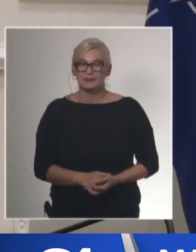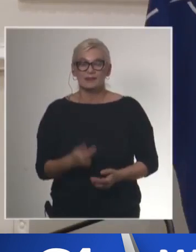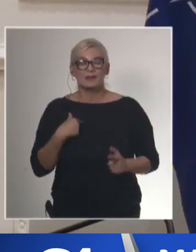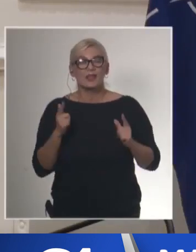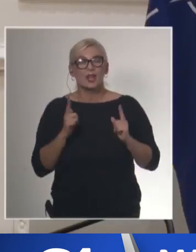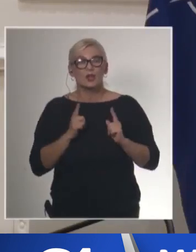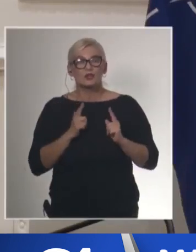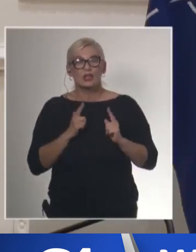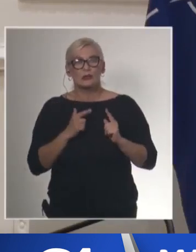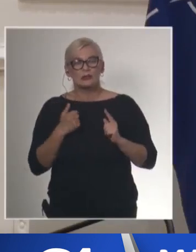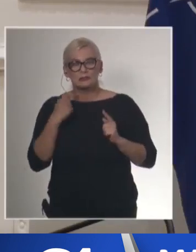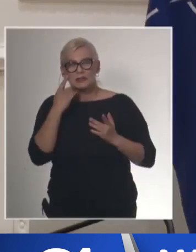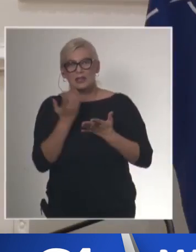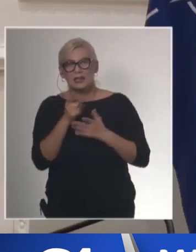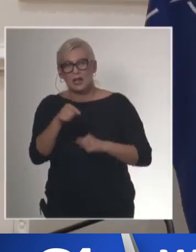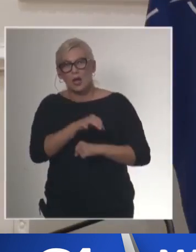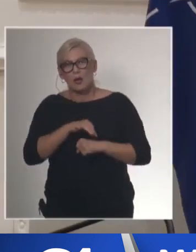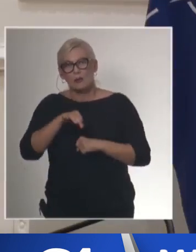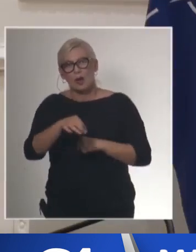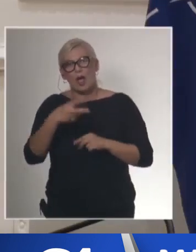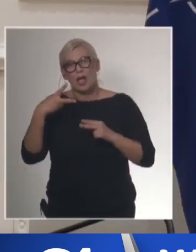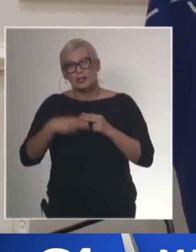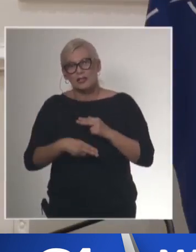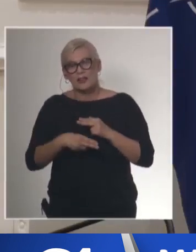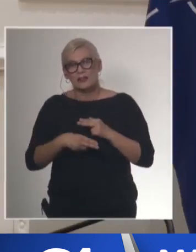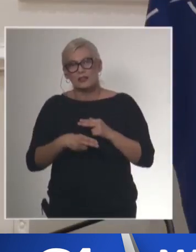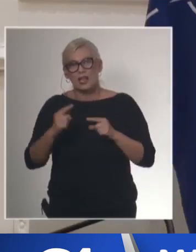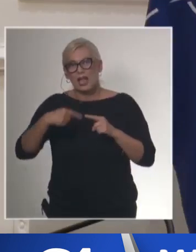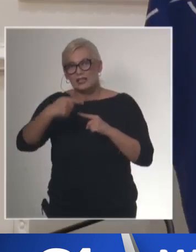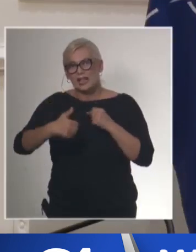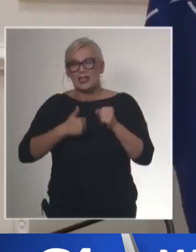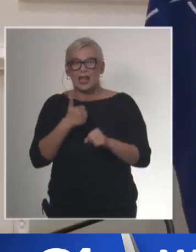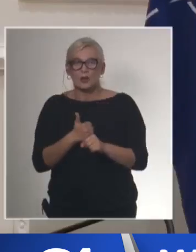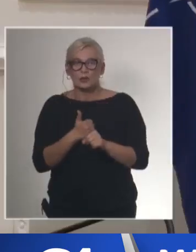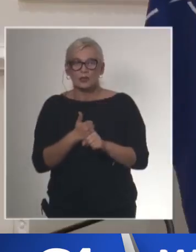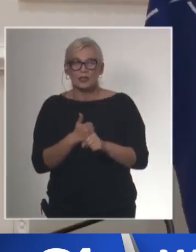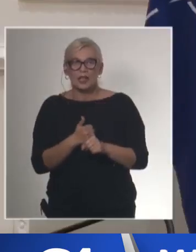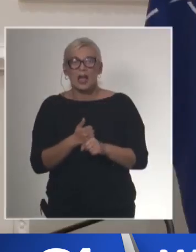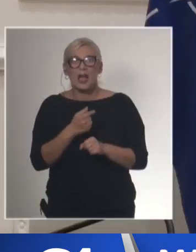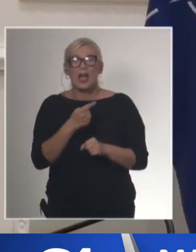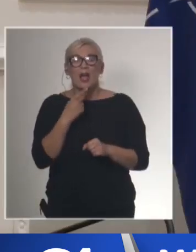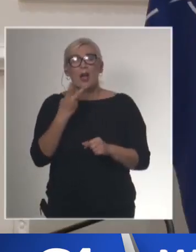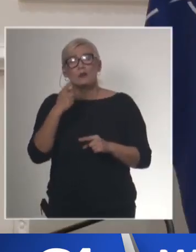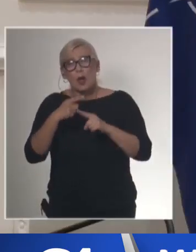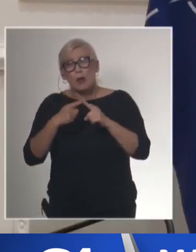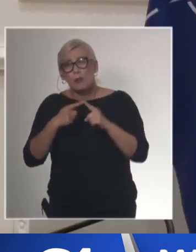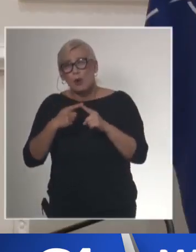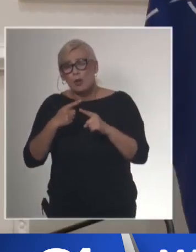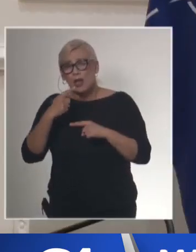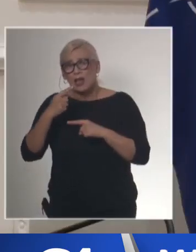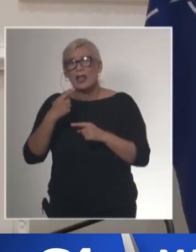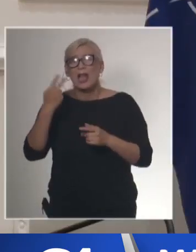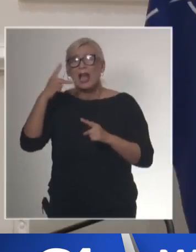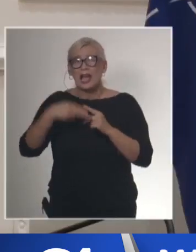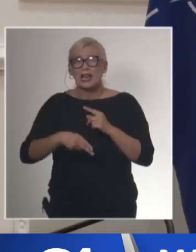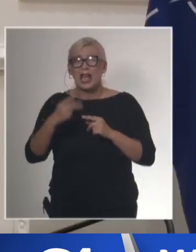очекувам дека би требало тој проект да се заврши некаде првата половина на следната година и ако втората половина е крајот на